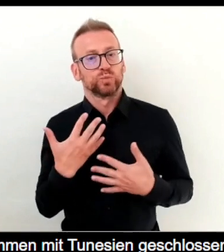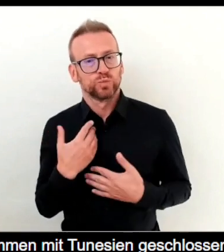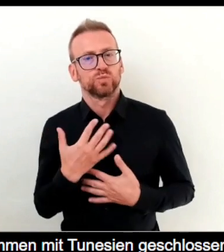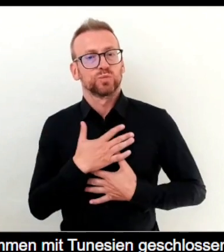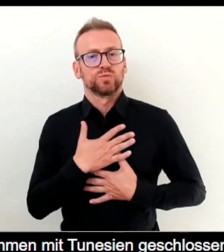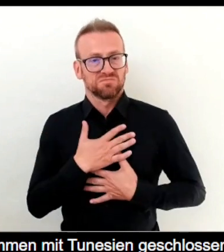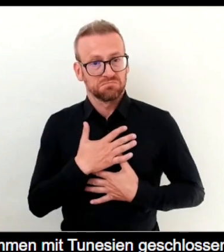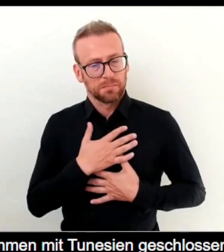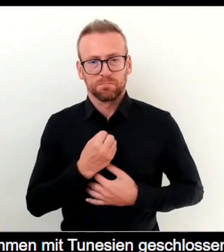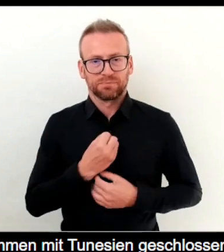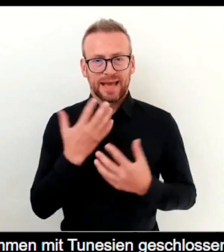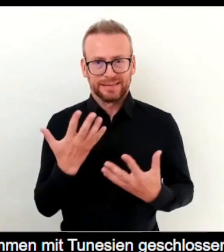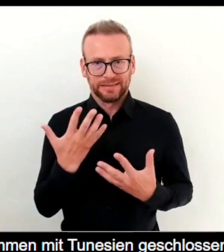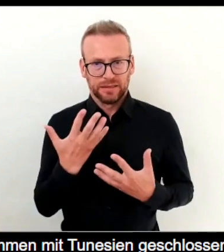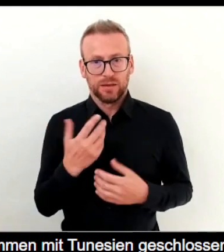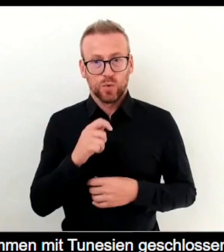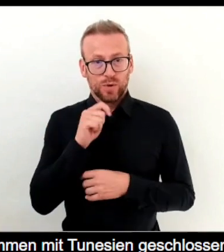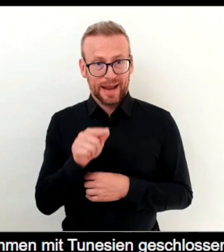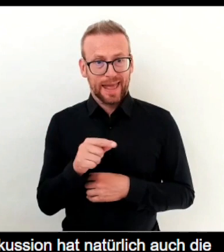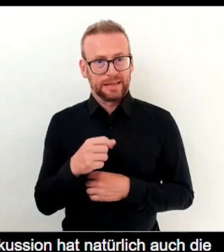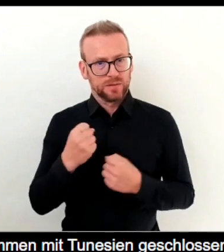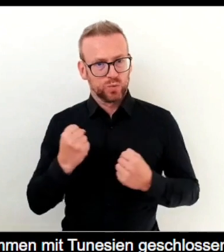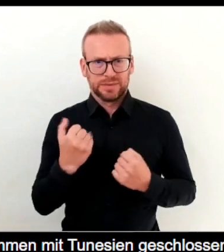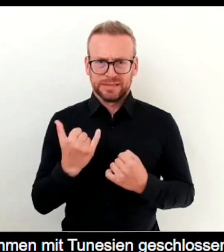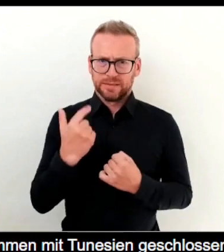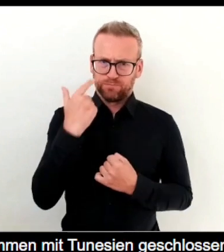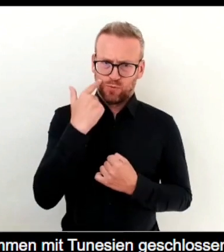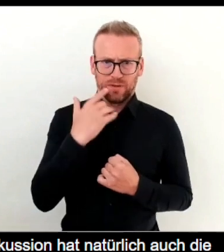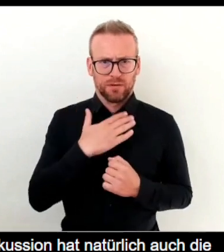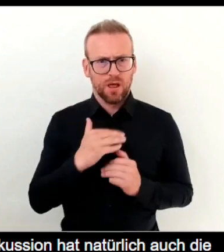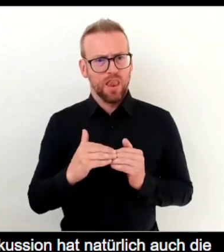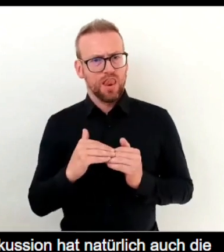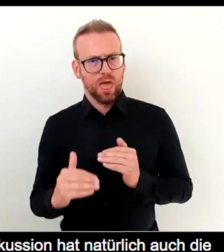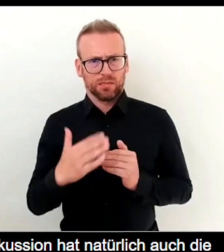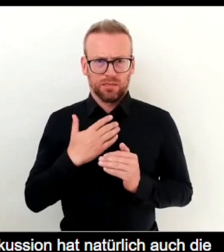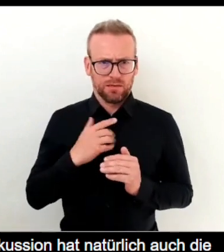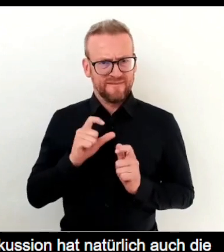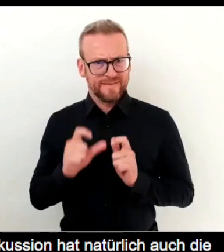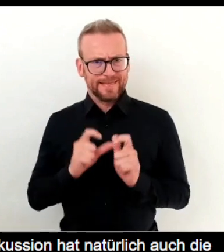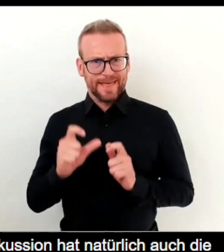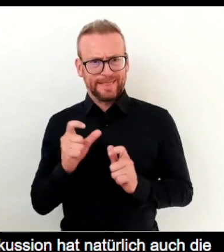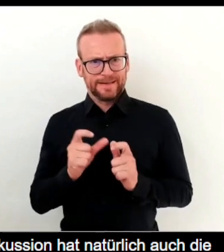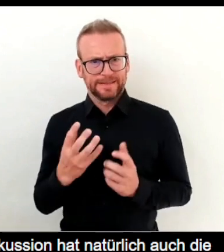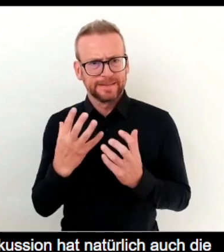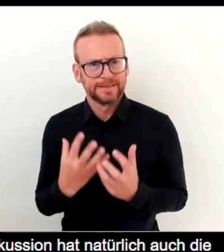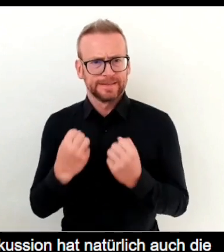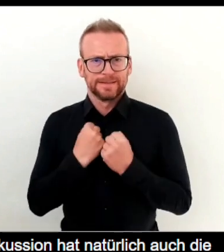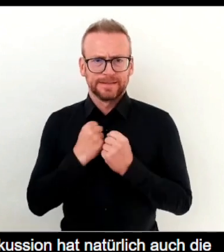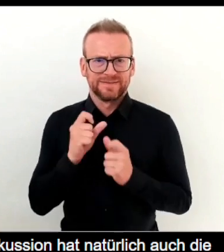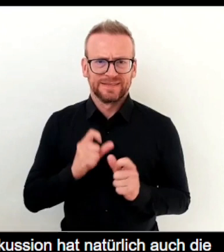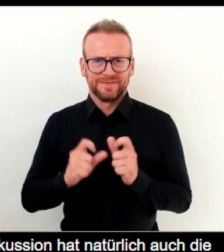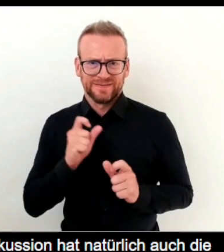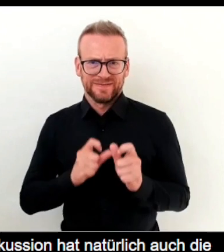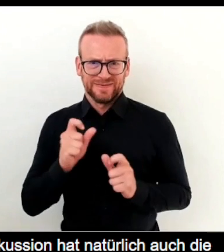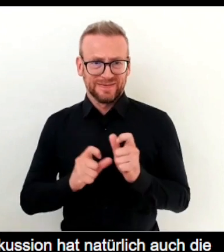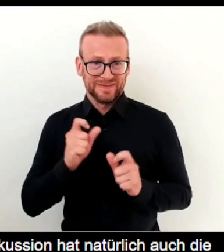Die Europäische Union investiert aus gutem Grund enorm viel in diesen Bereich. Die klassischen Agrarhilfen und